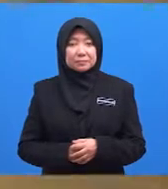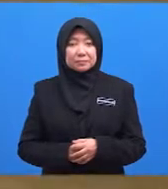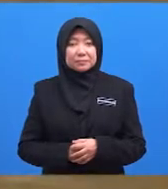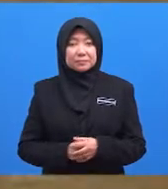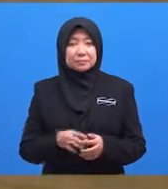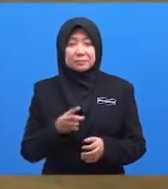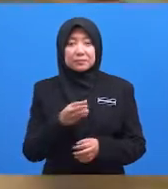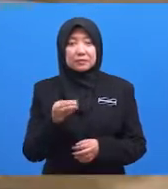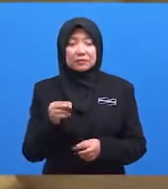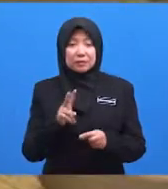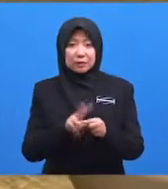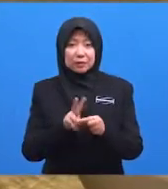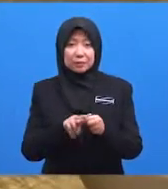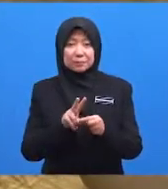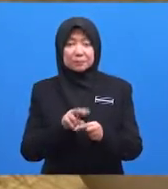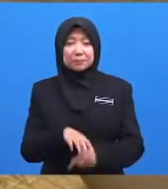Dan garam.